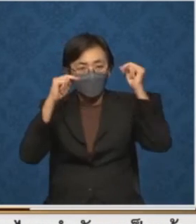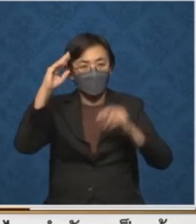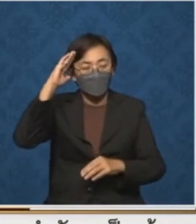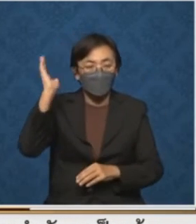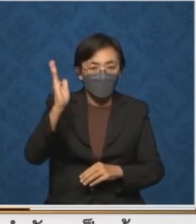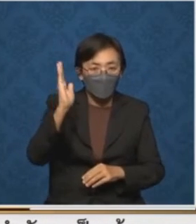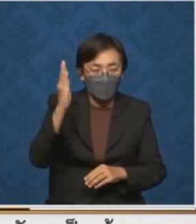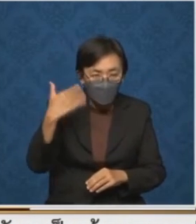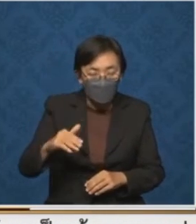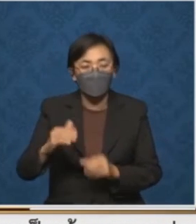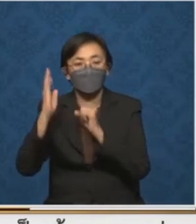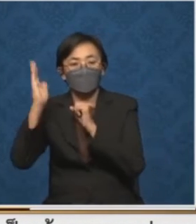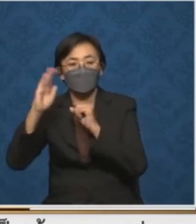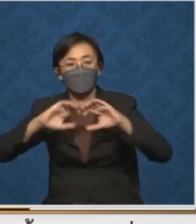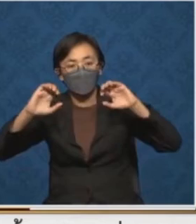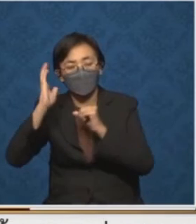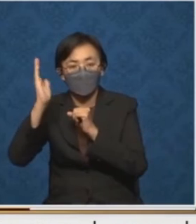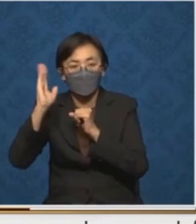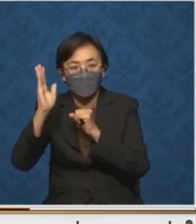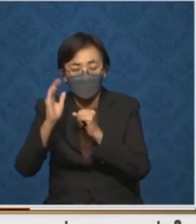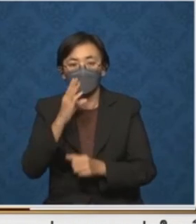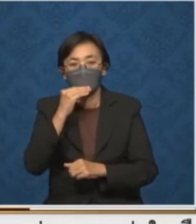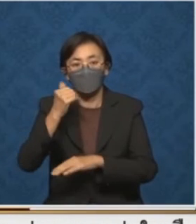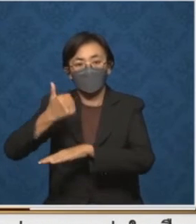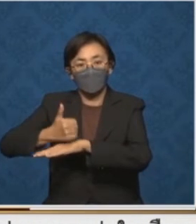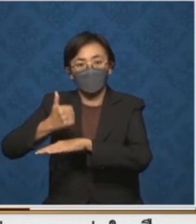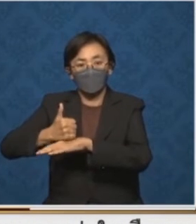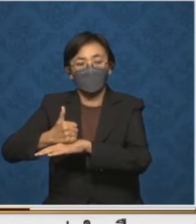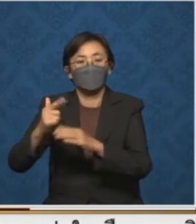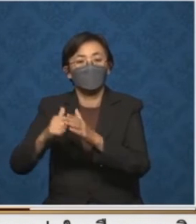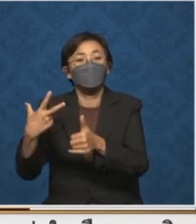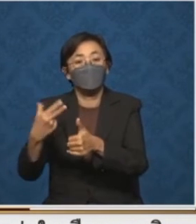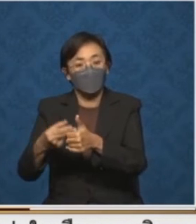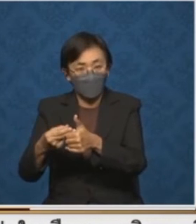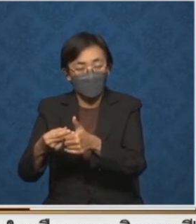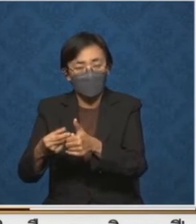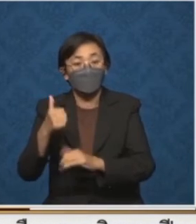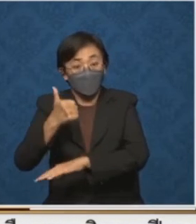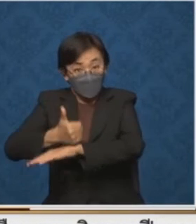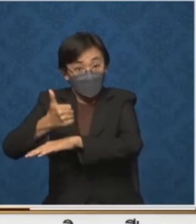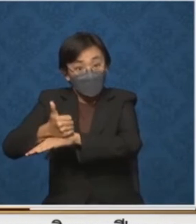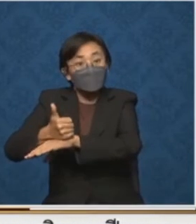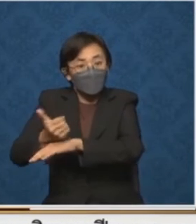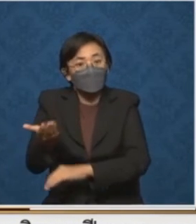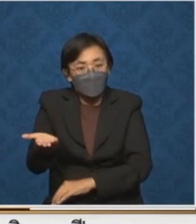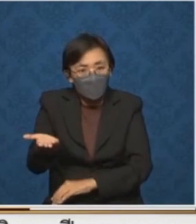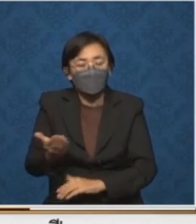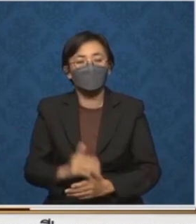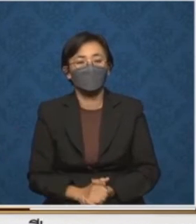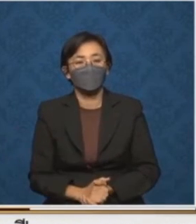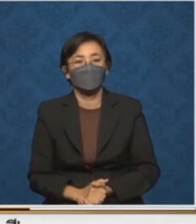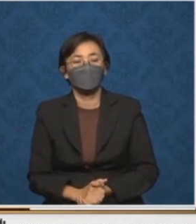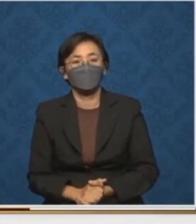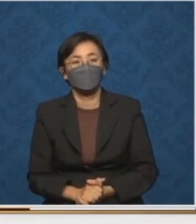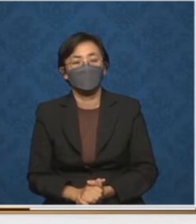ผมก็เลยบอกาหา